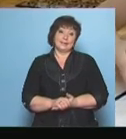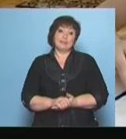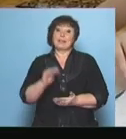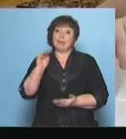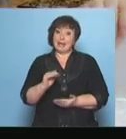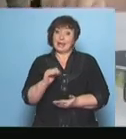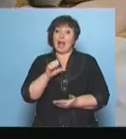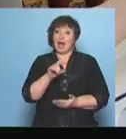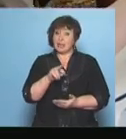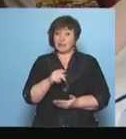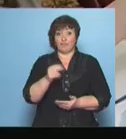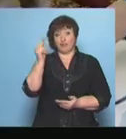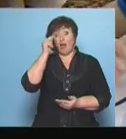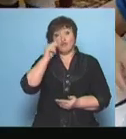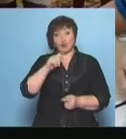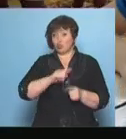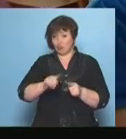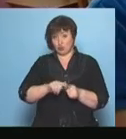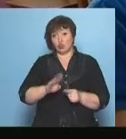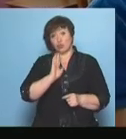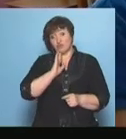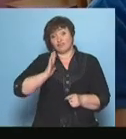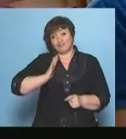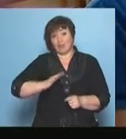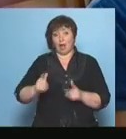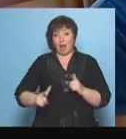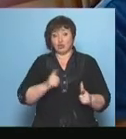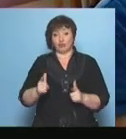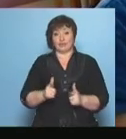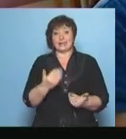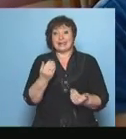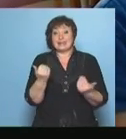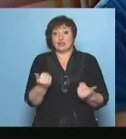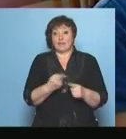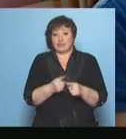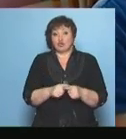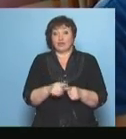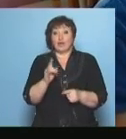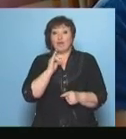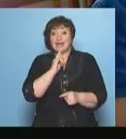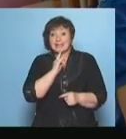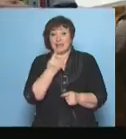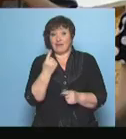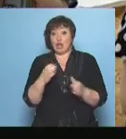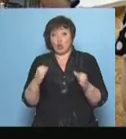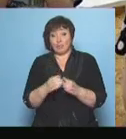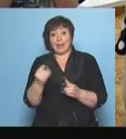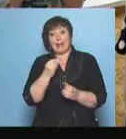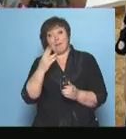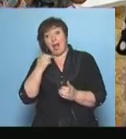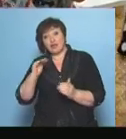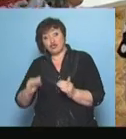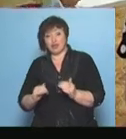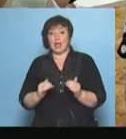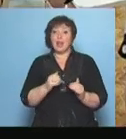Маленькая Аделина в школу еще не скоро, но девочка просто вынуждена готовиться к ней сейчас, потому что в ее садике в одной группе и малыши, и подготовишки.